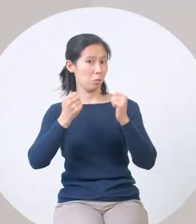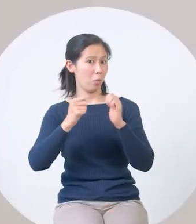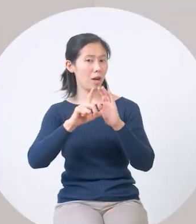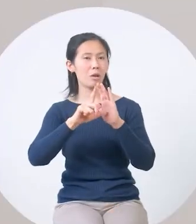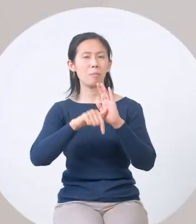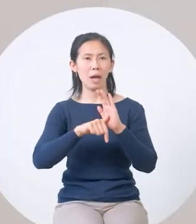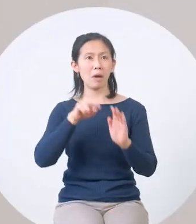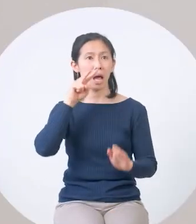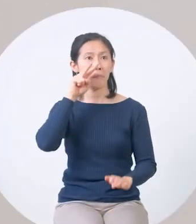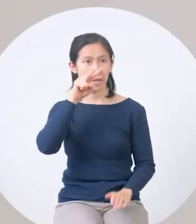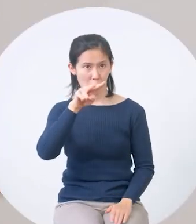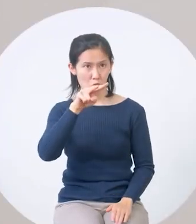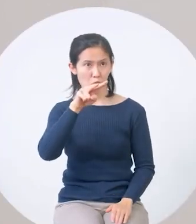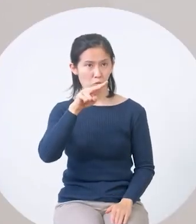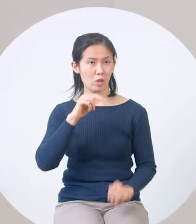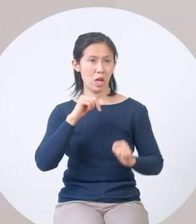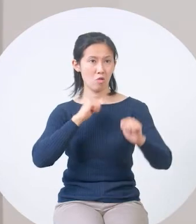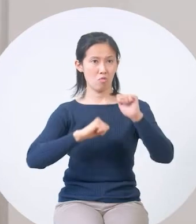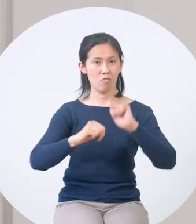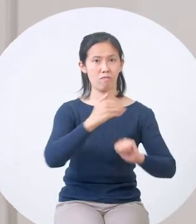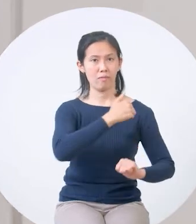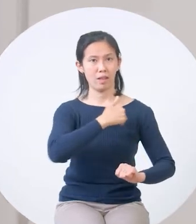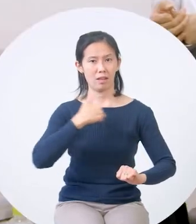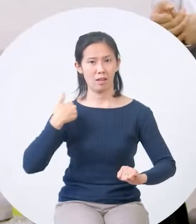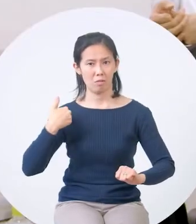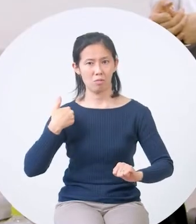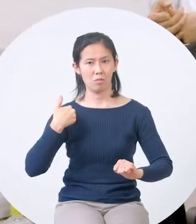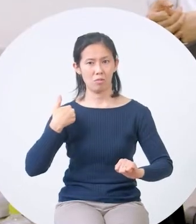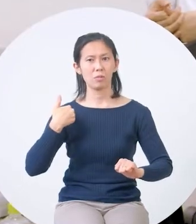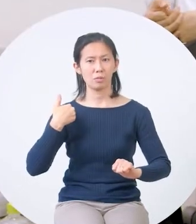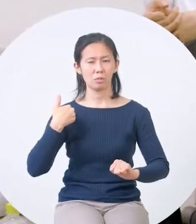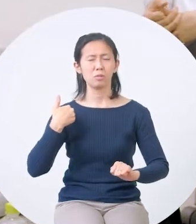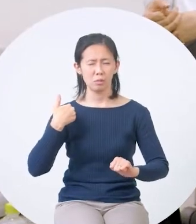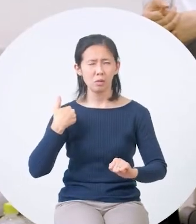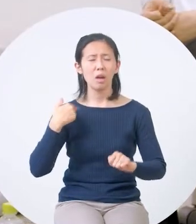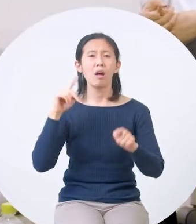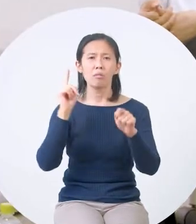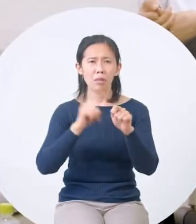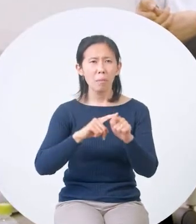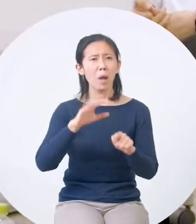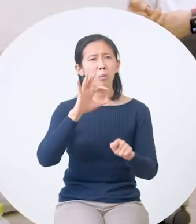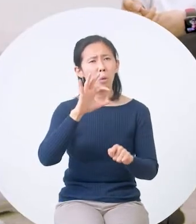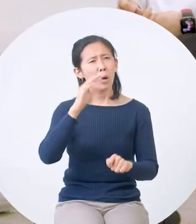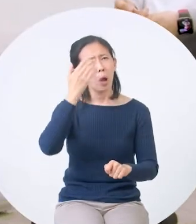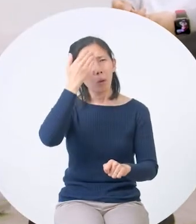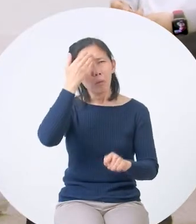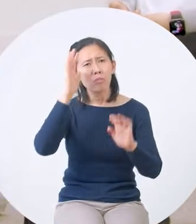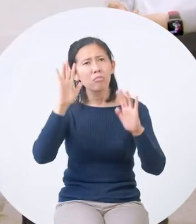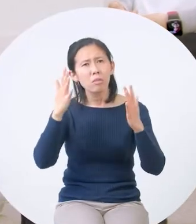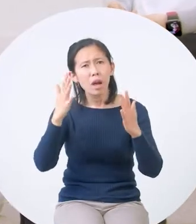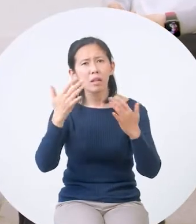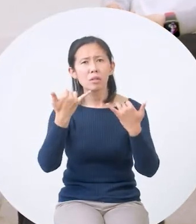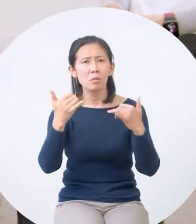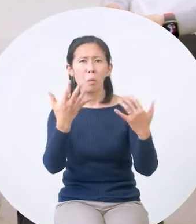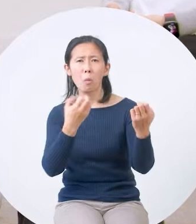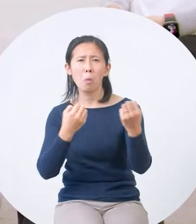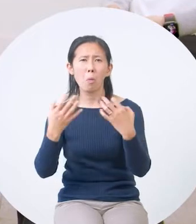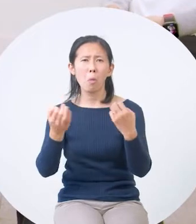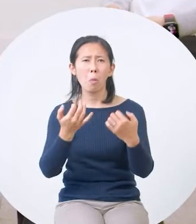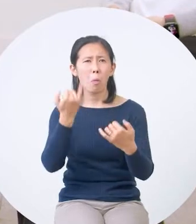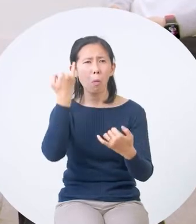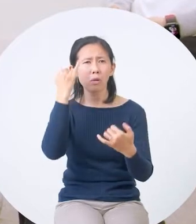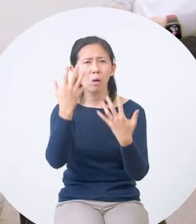まあ、見えるし動きも自由にできるのでトイレの使用はほとんど困らないだろうっていうふうに皆さんも